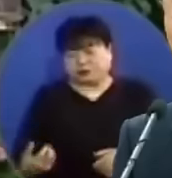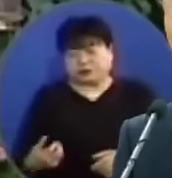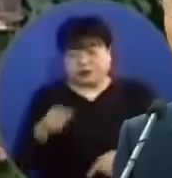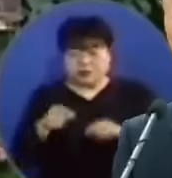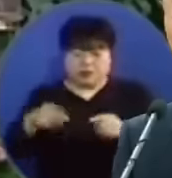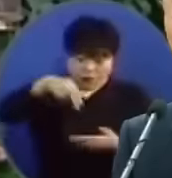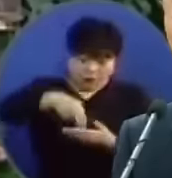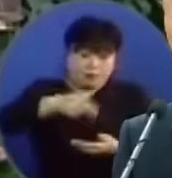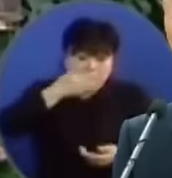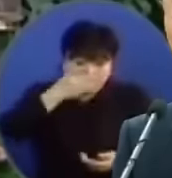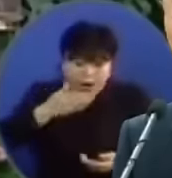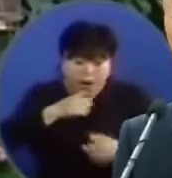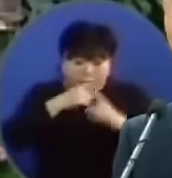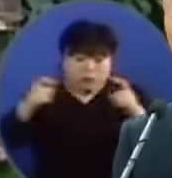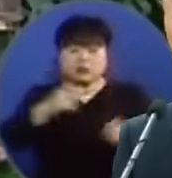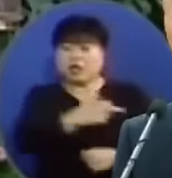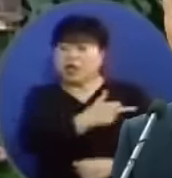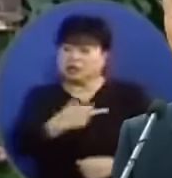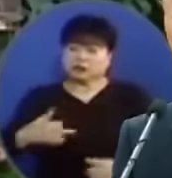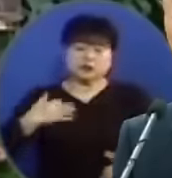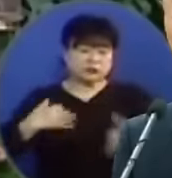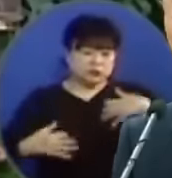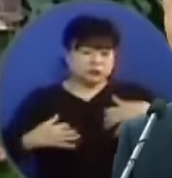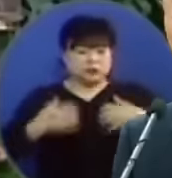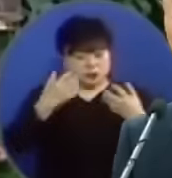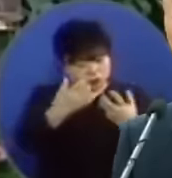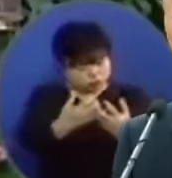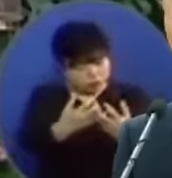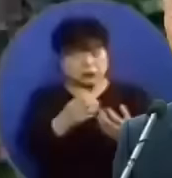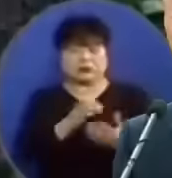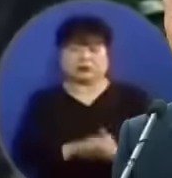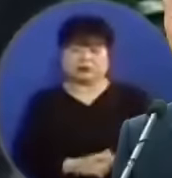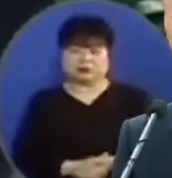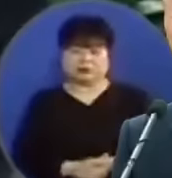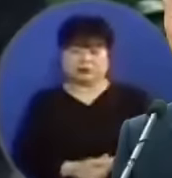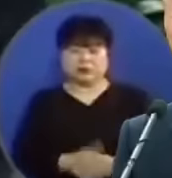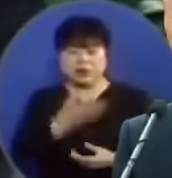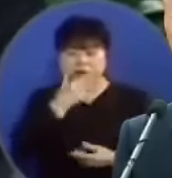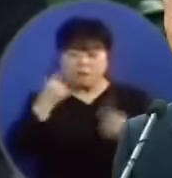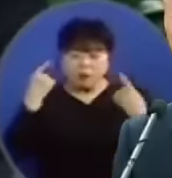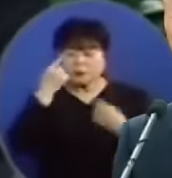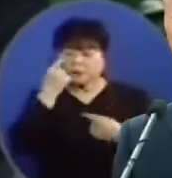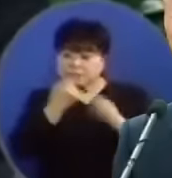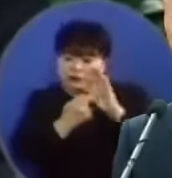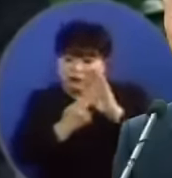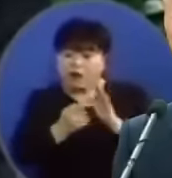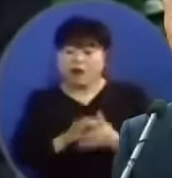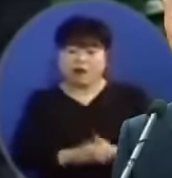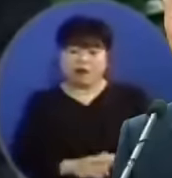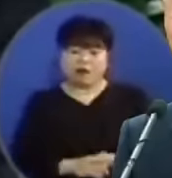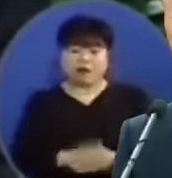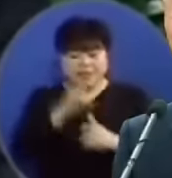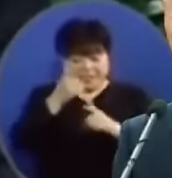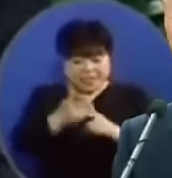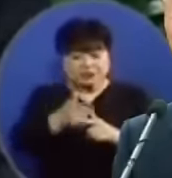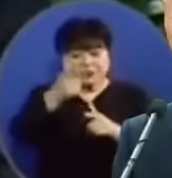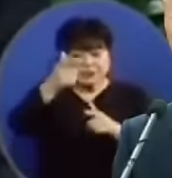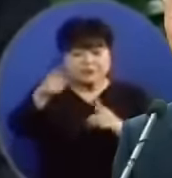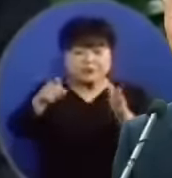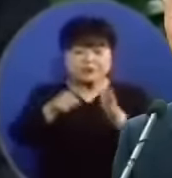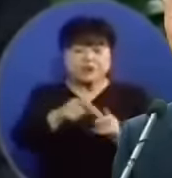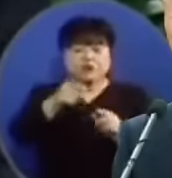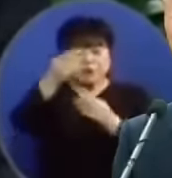사람이 나으니 그 성에 큰 기쁨이 있더라. 복음 증거는 예수님을